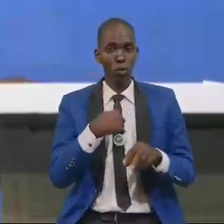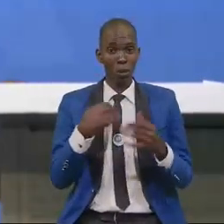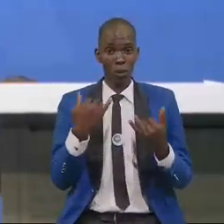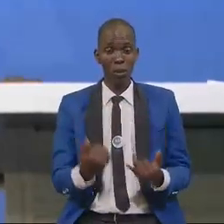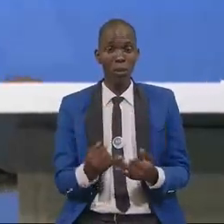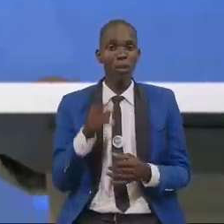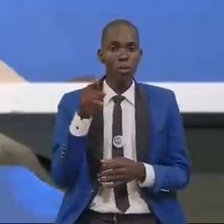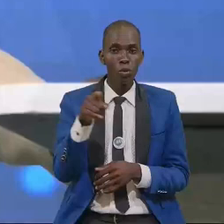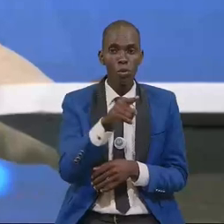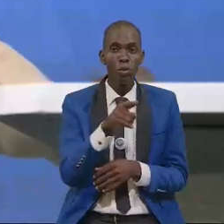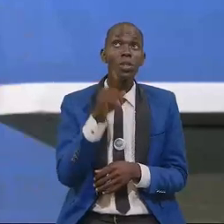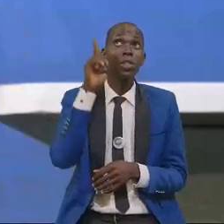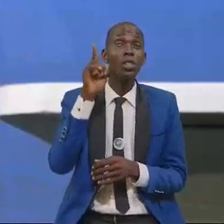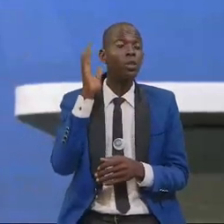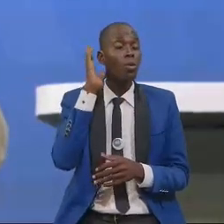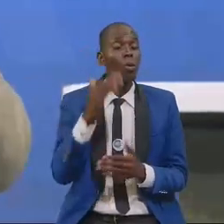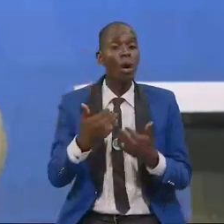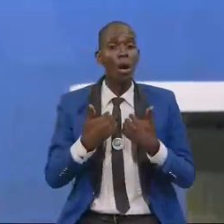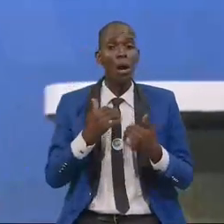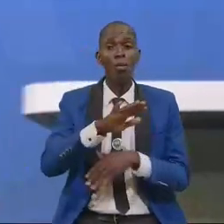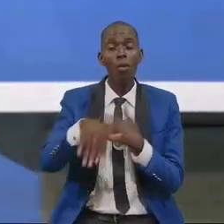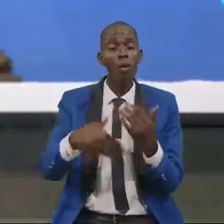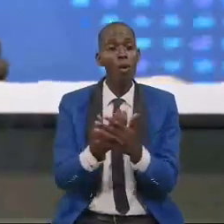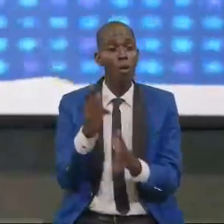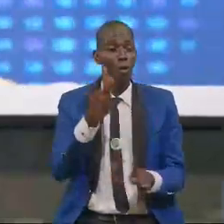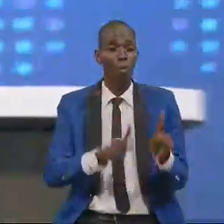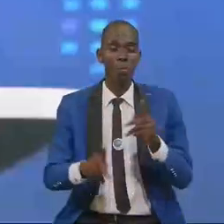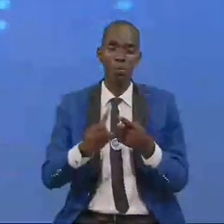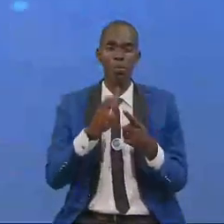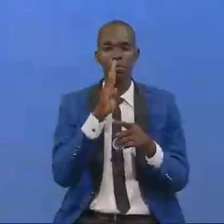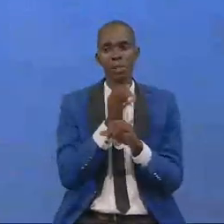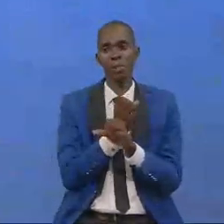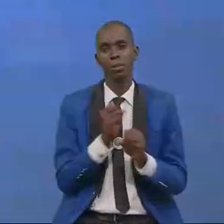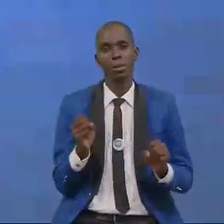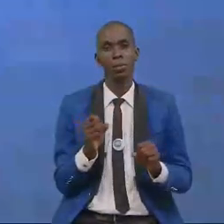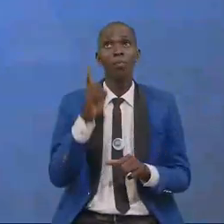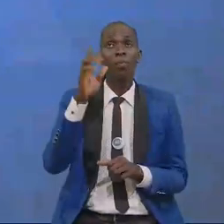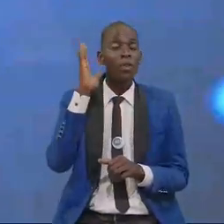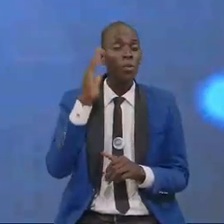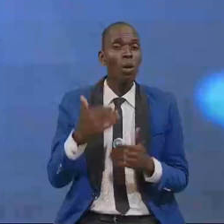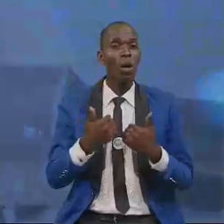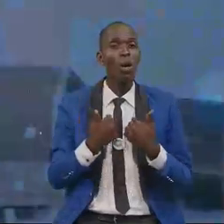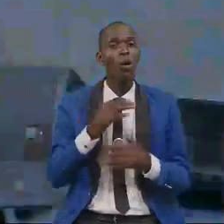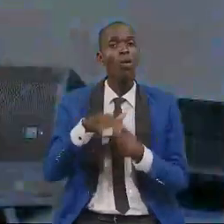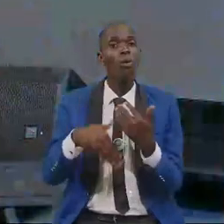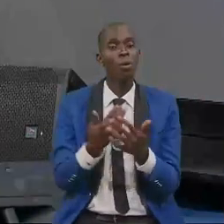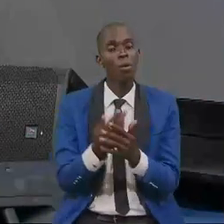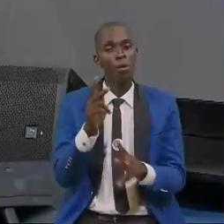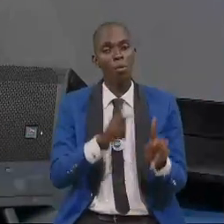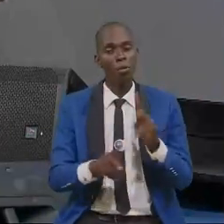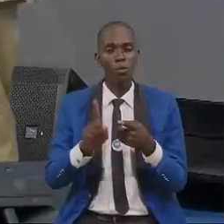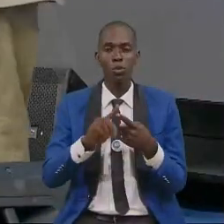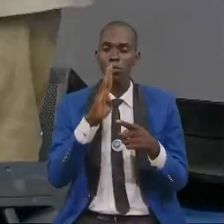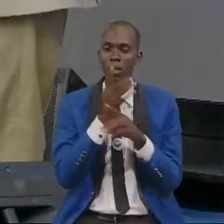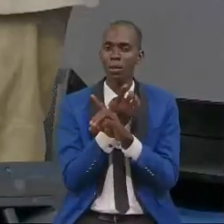qu'il qui veut que tous les hommes soient sauvés au-delà de ça il veut que tous les hommes soient délivrés